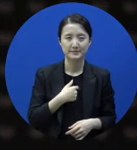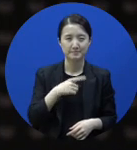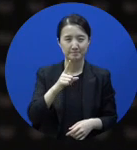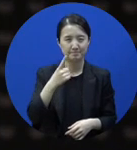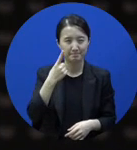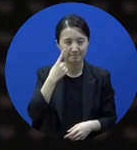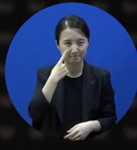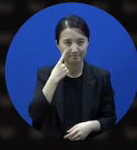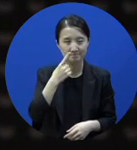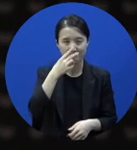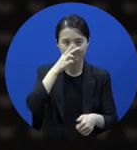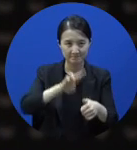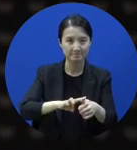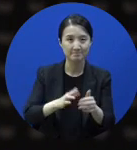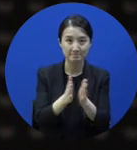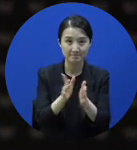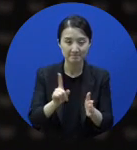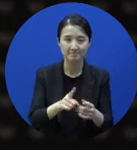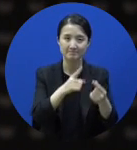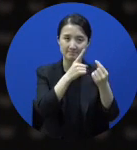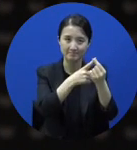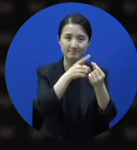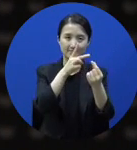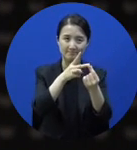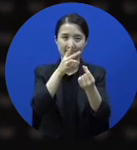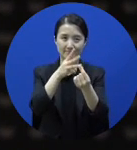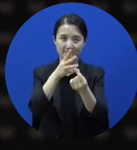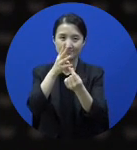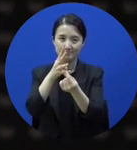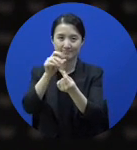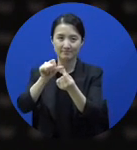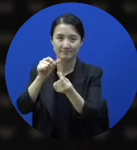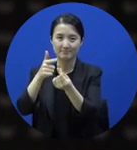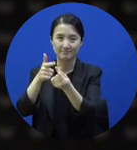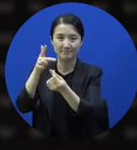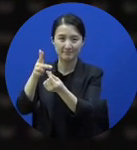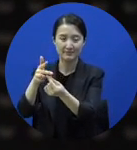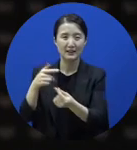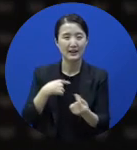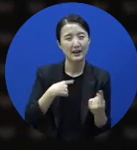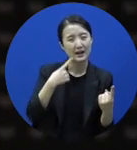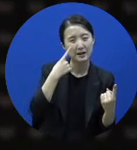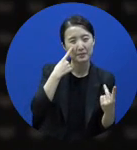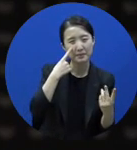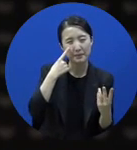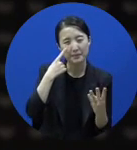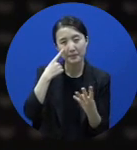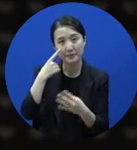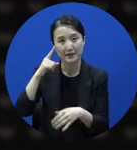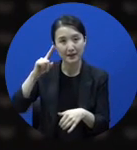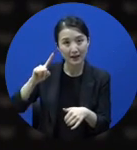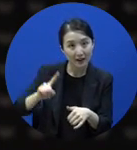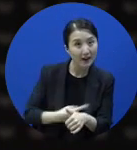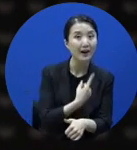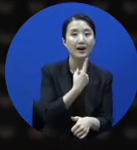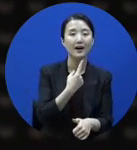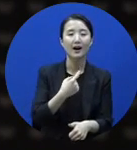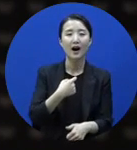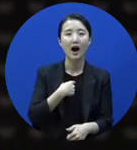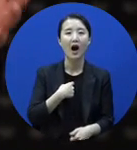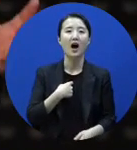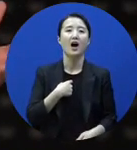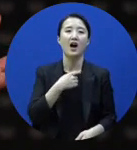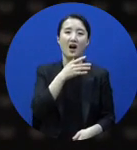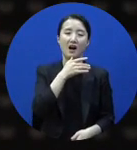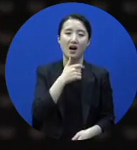계속 저걸 한번 테스트를 해봤습니다. 1번, 2번, 3번, 4번. 제가 한 7번까지 해봤어요. 하나둘 여러 가지를 해보니까 그 해본 많은